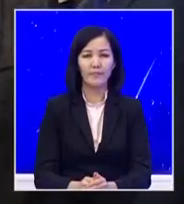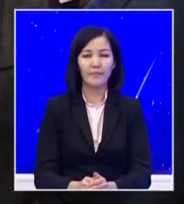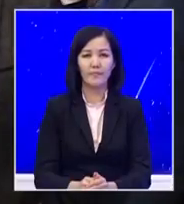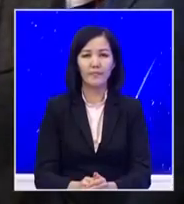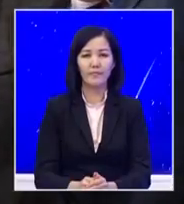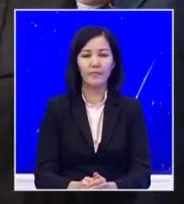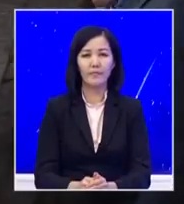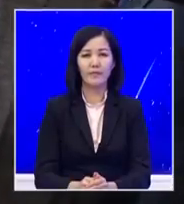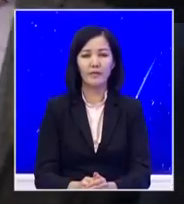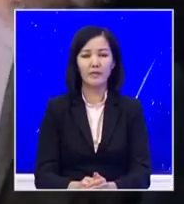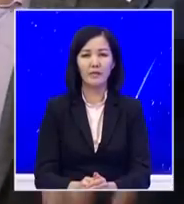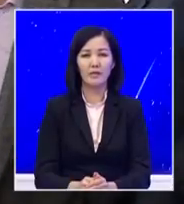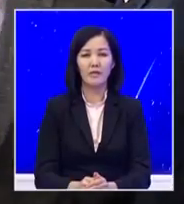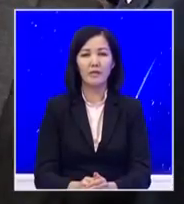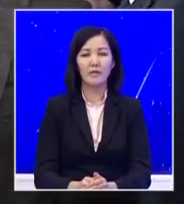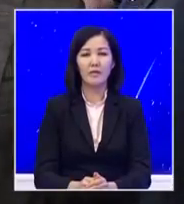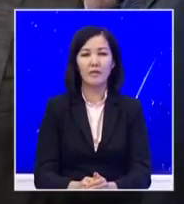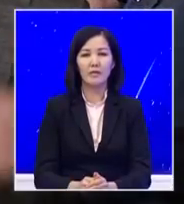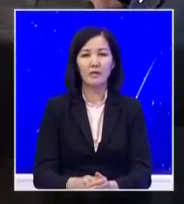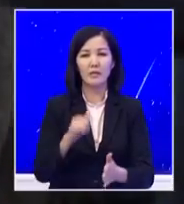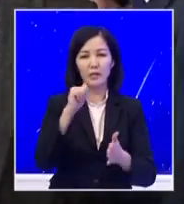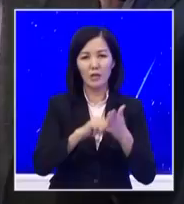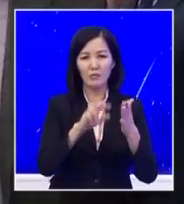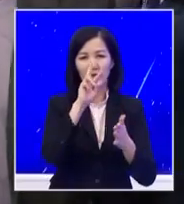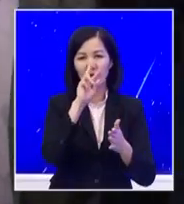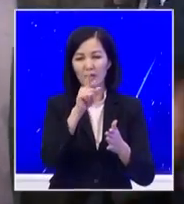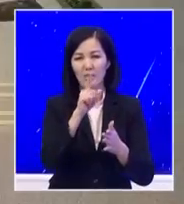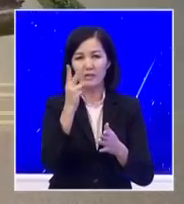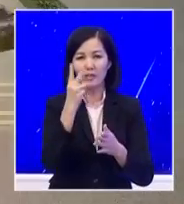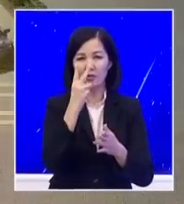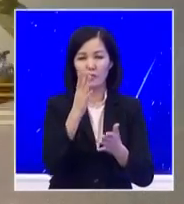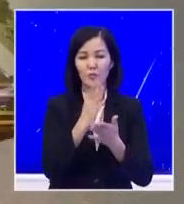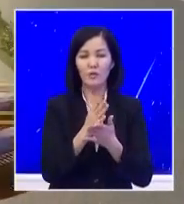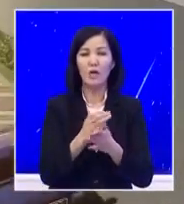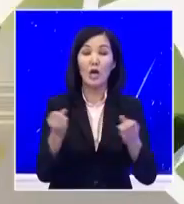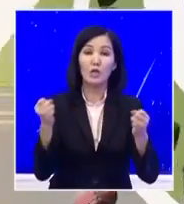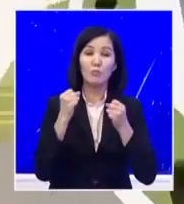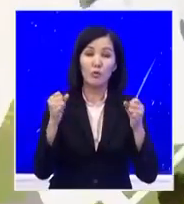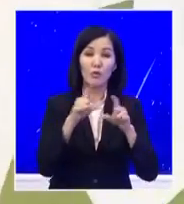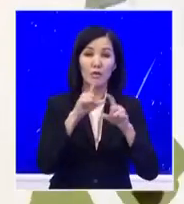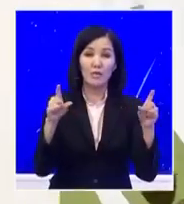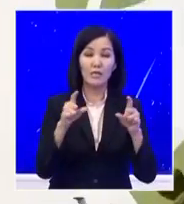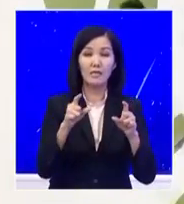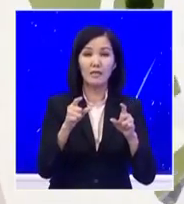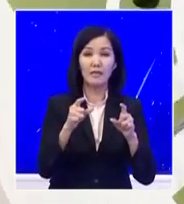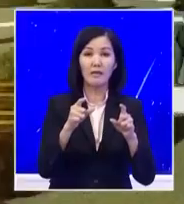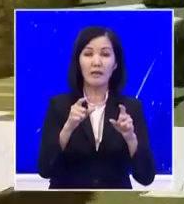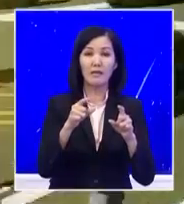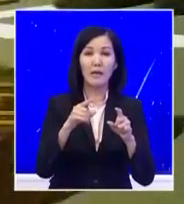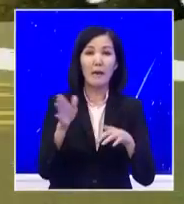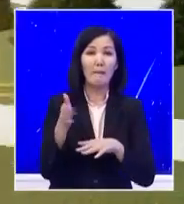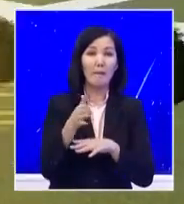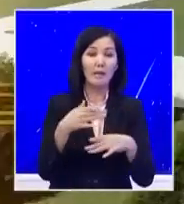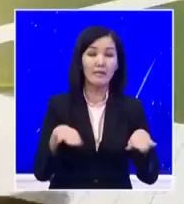не останутся. Кто скажет мне сейчас? Ты знаешь хоть, разбирался? Спорттық нысанның сыртқы сұлбасы балыққа ұқсас.